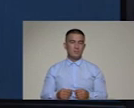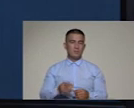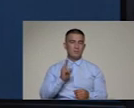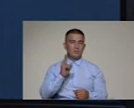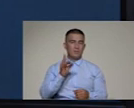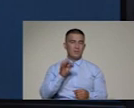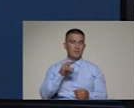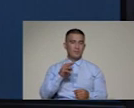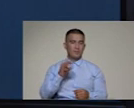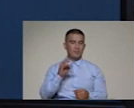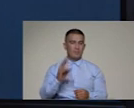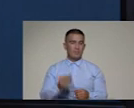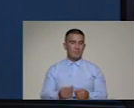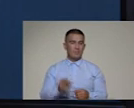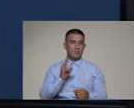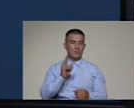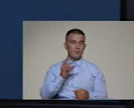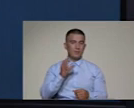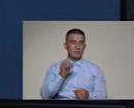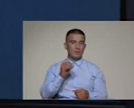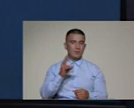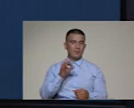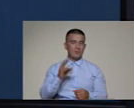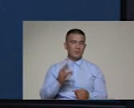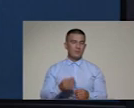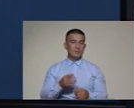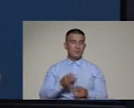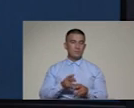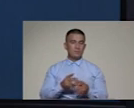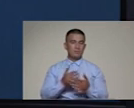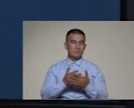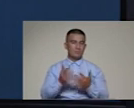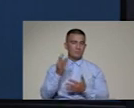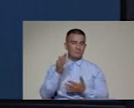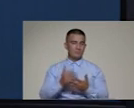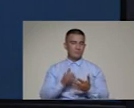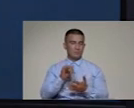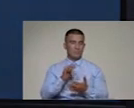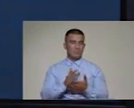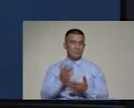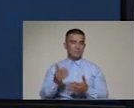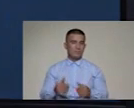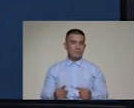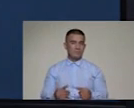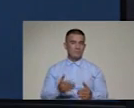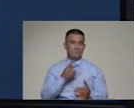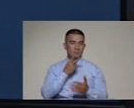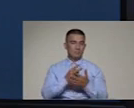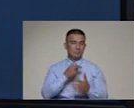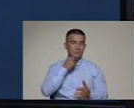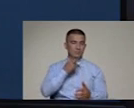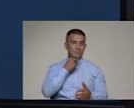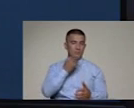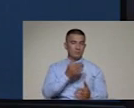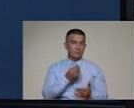kripton, ksenon hamda radon elementlari kiradi. E'tibor bering aziz